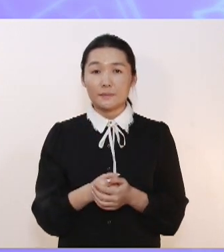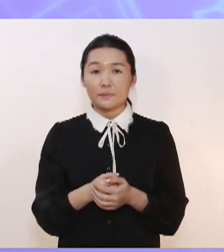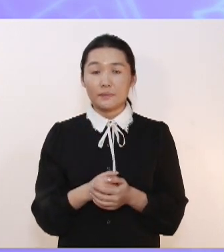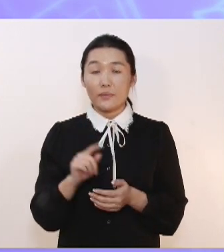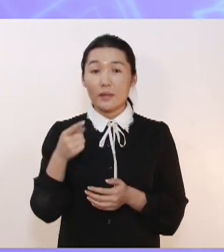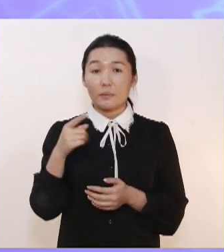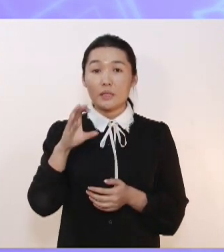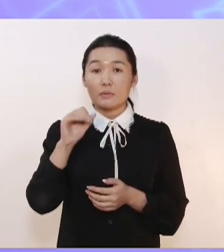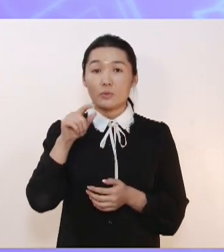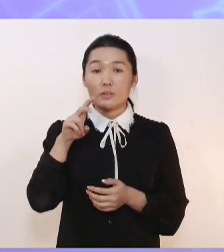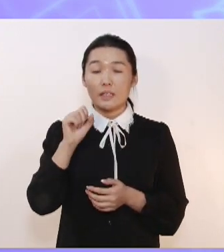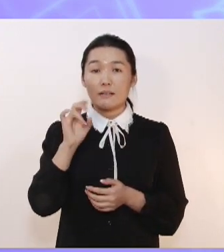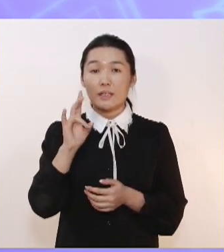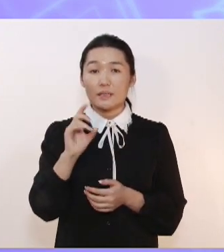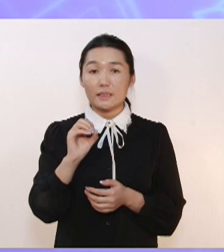Почему согласные?